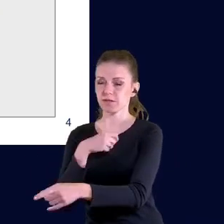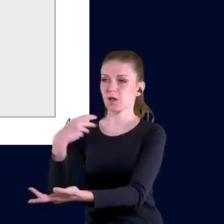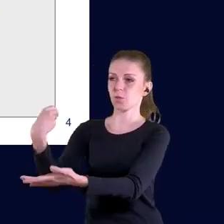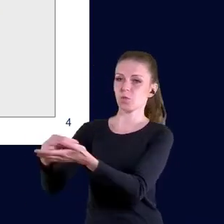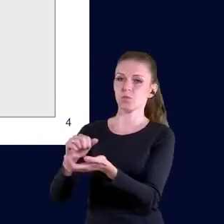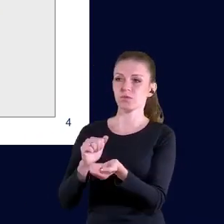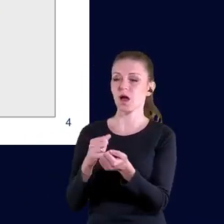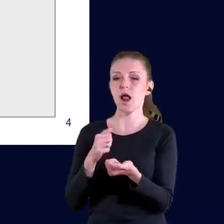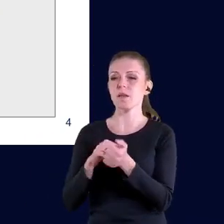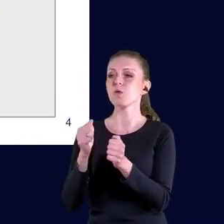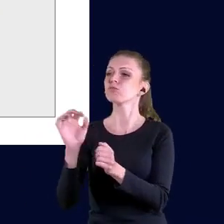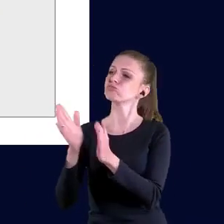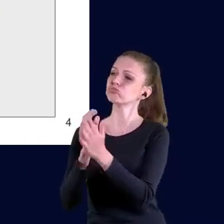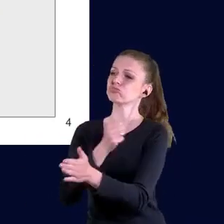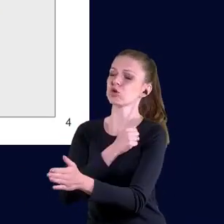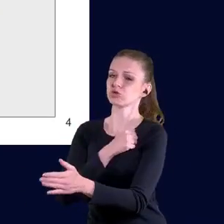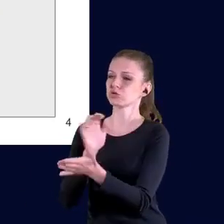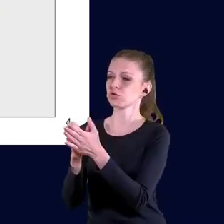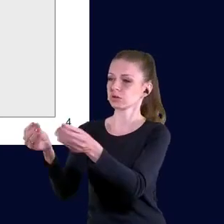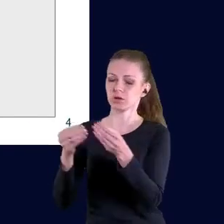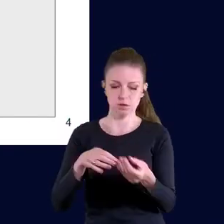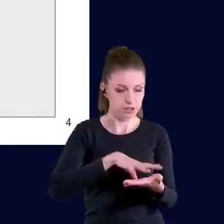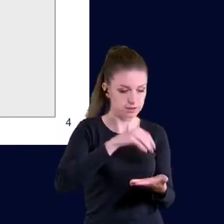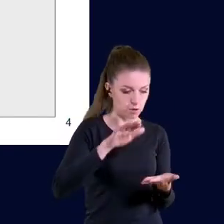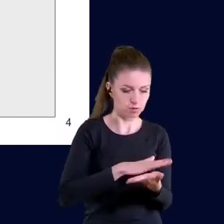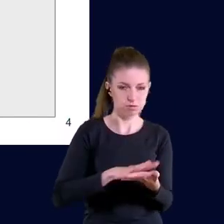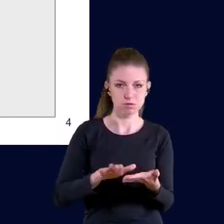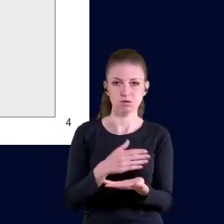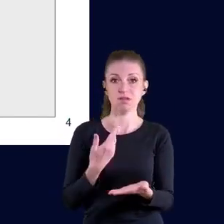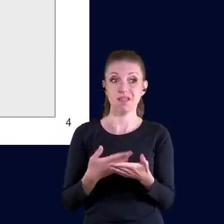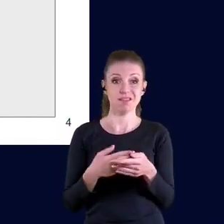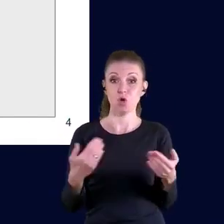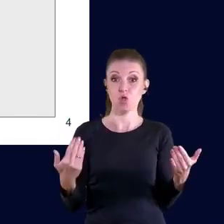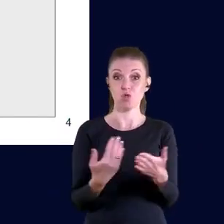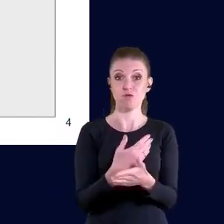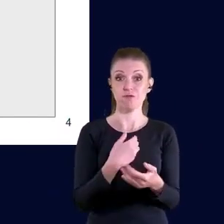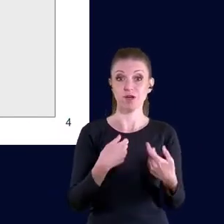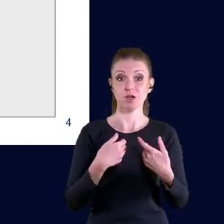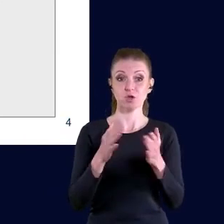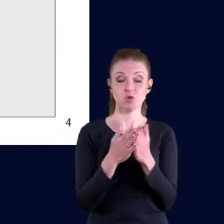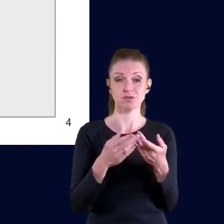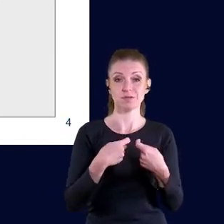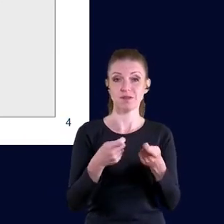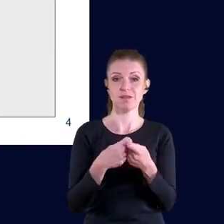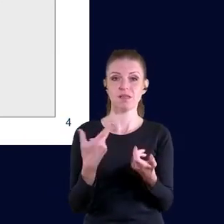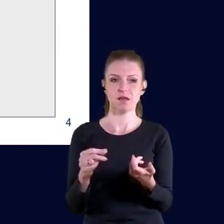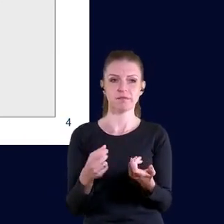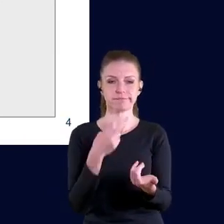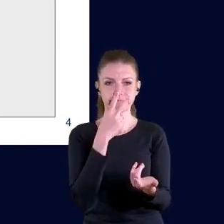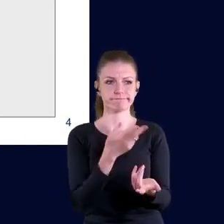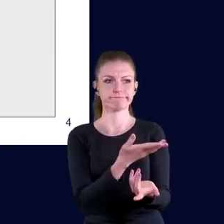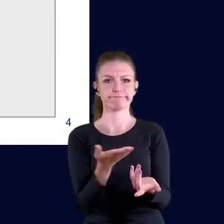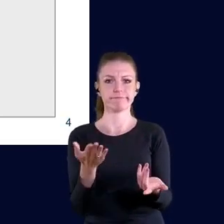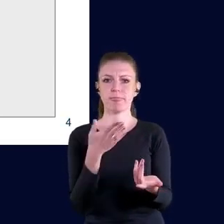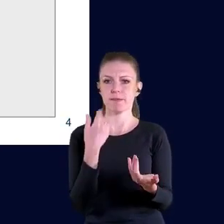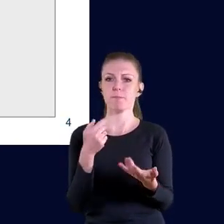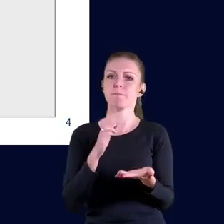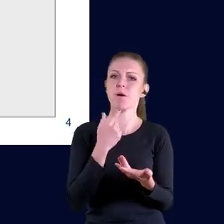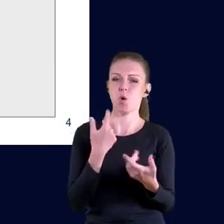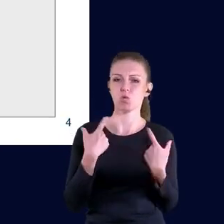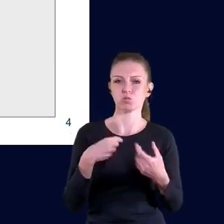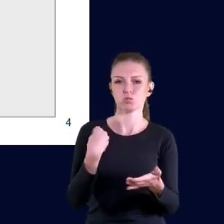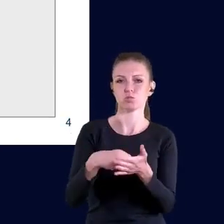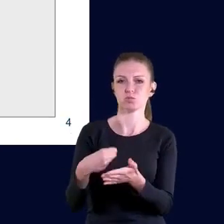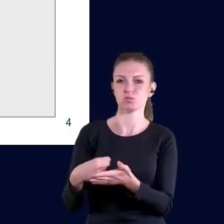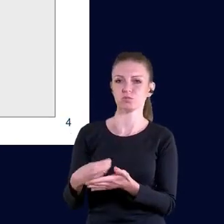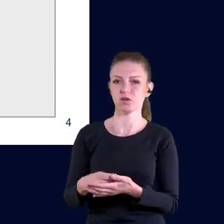sposób albo nawet ich nie kupują oczywiście to wpływa na na przychody wydawców i co wydawcy